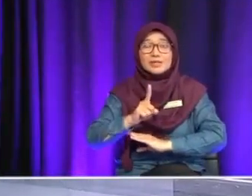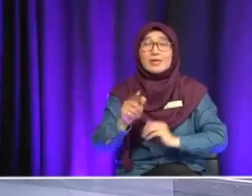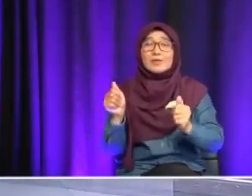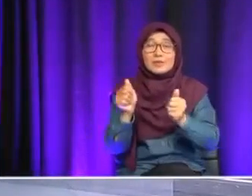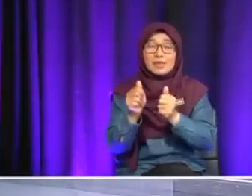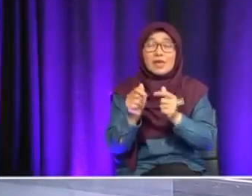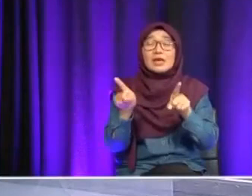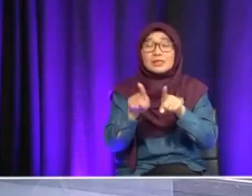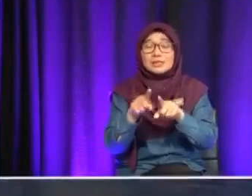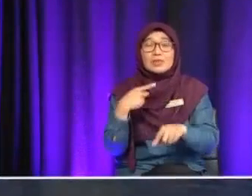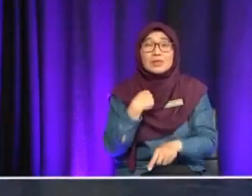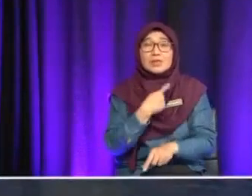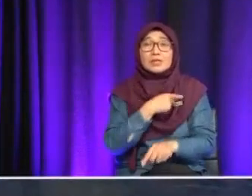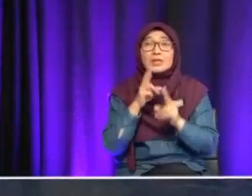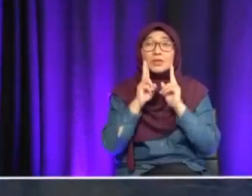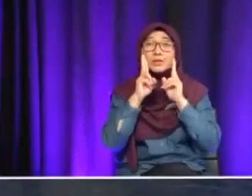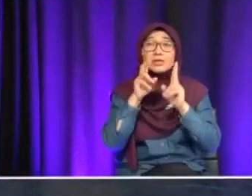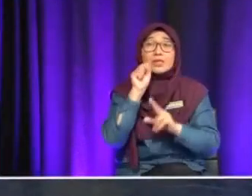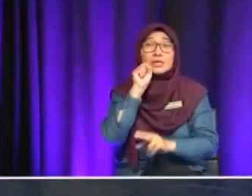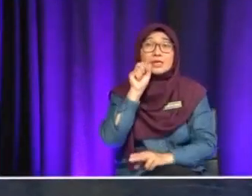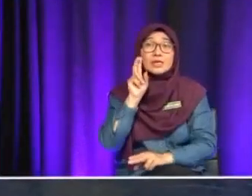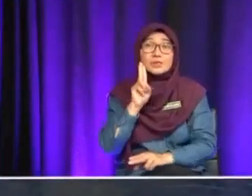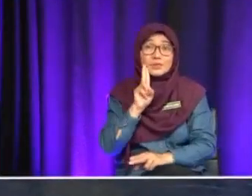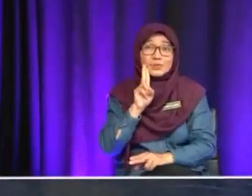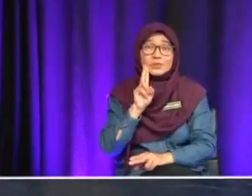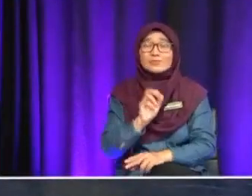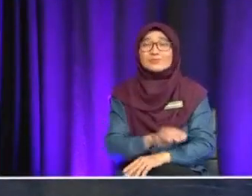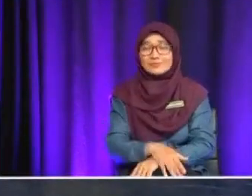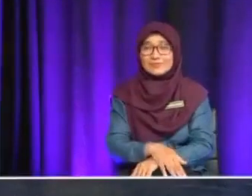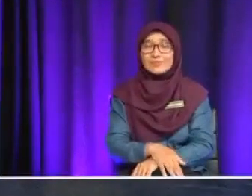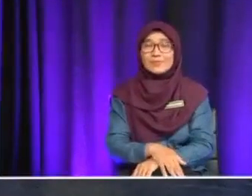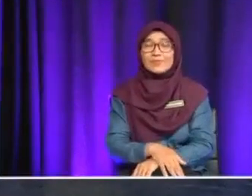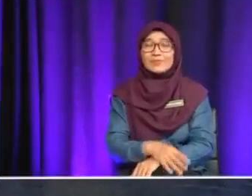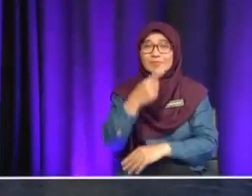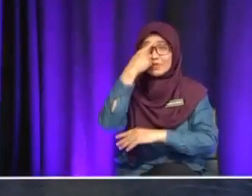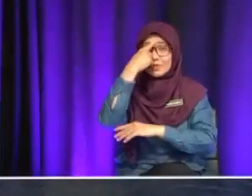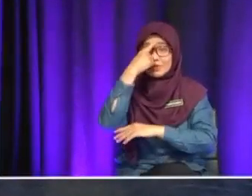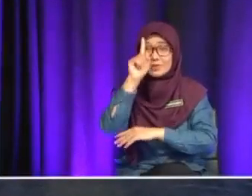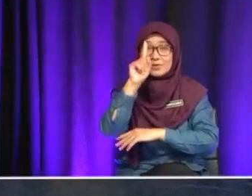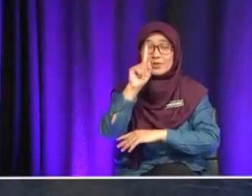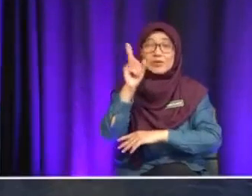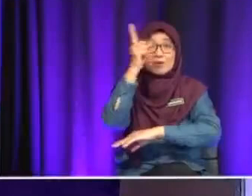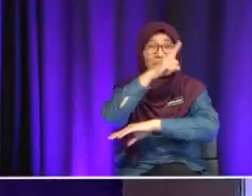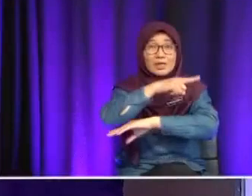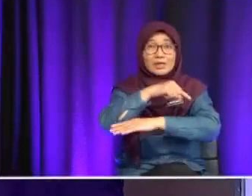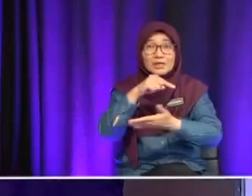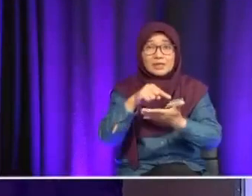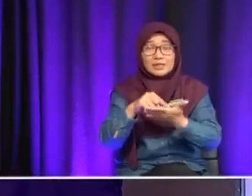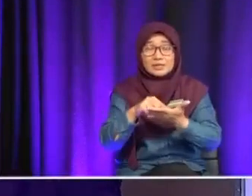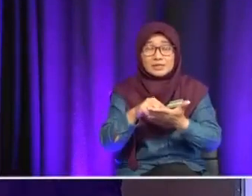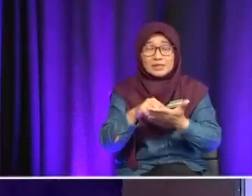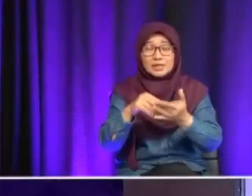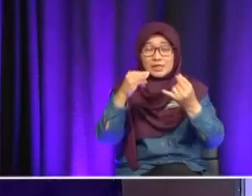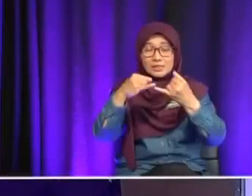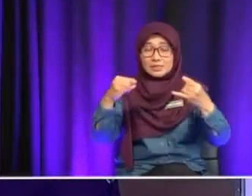untuk segmen kali ini apa yang kita nak belajar? Dipersilakan. Okey, Alhamdulillah. Jadi untuk hari ini kita ada jenis akad